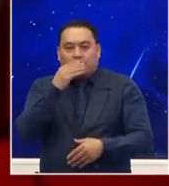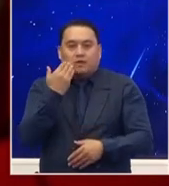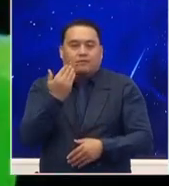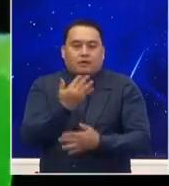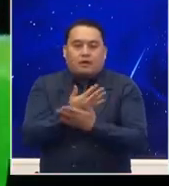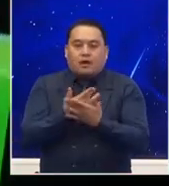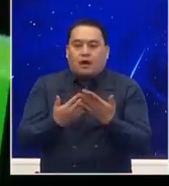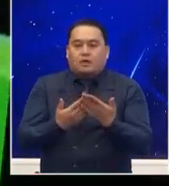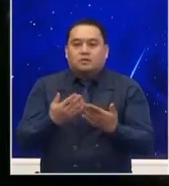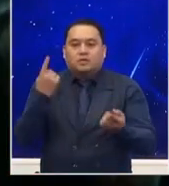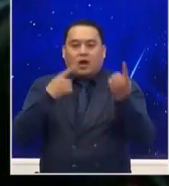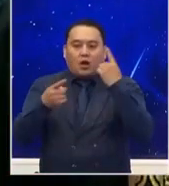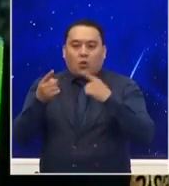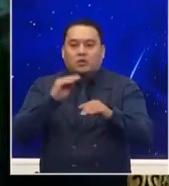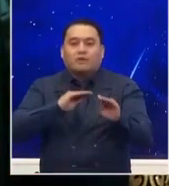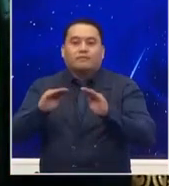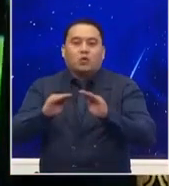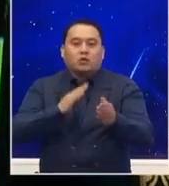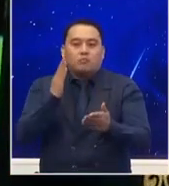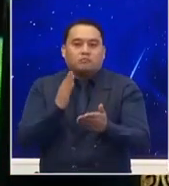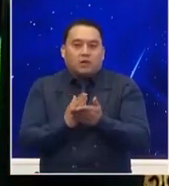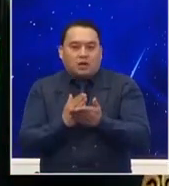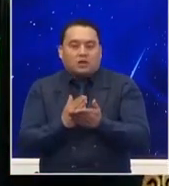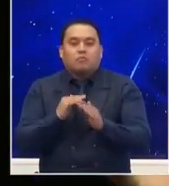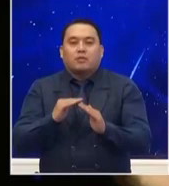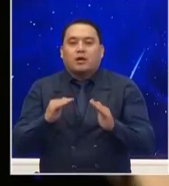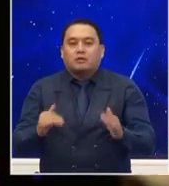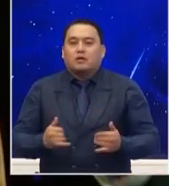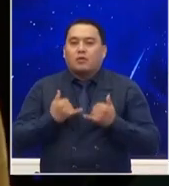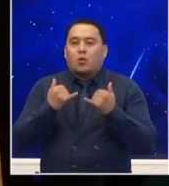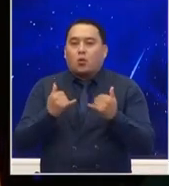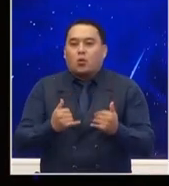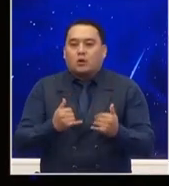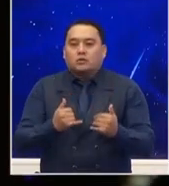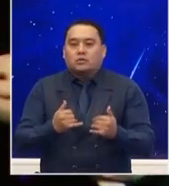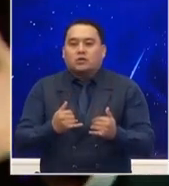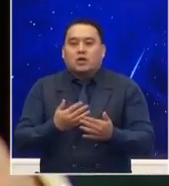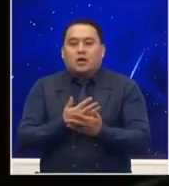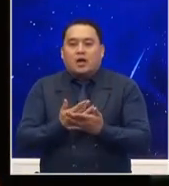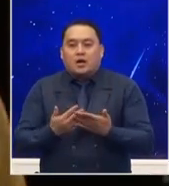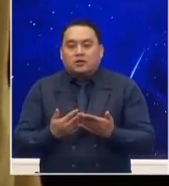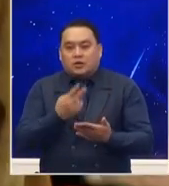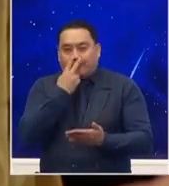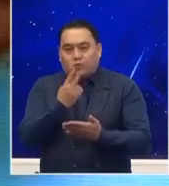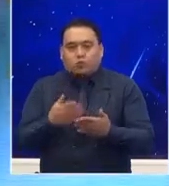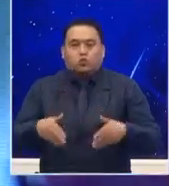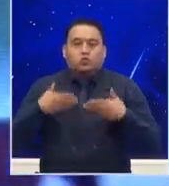шытырман оқиғасында санаулы қойылымдары бар. Осы жолы бүлдіршіндер назарына Алдар көсенің сиқырлы дүрбіс атты ертегін